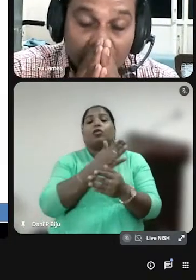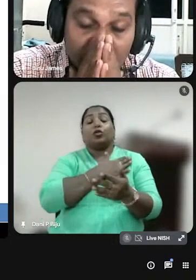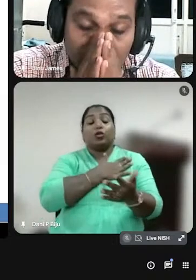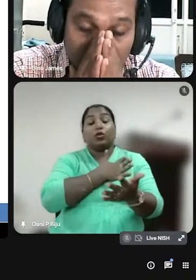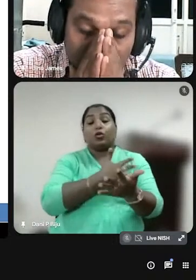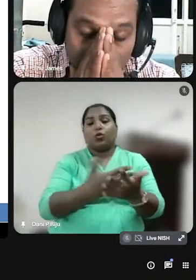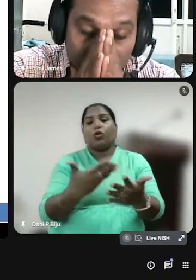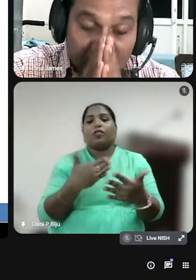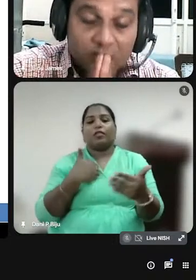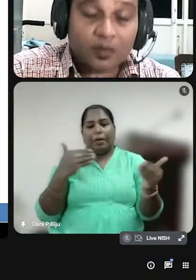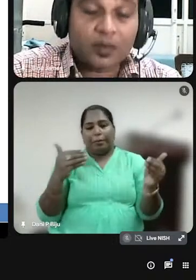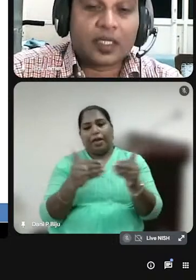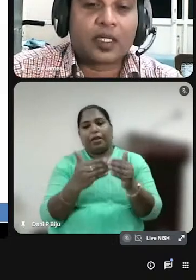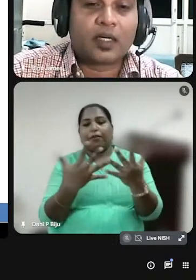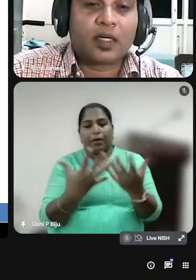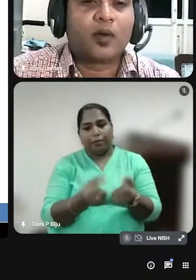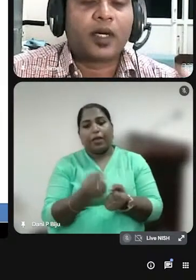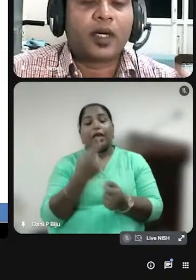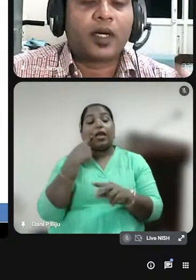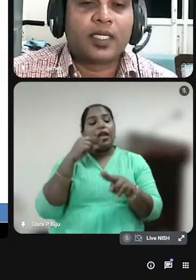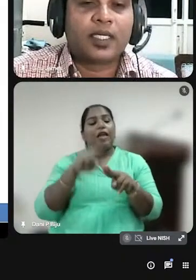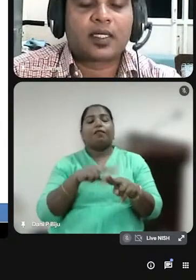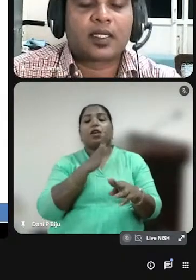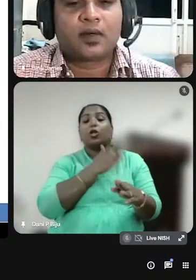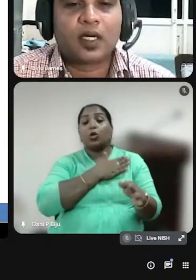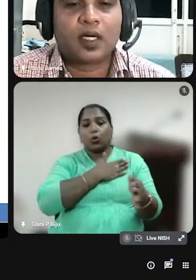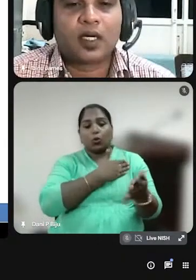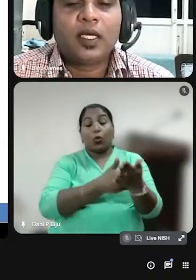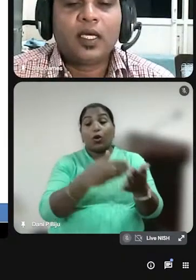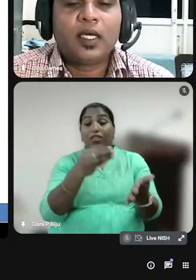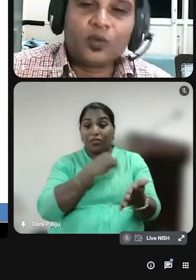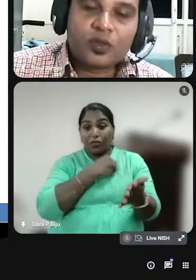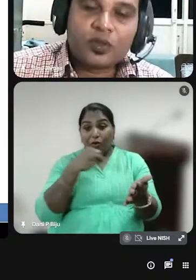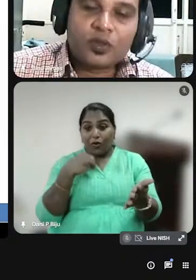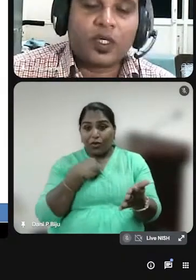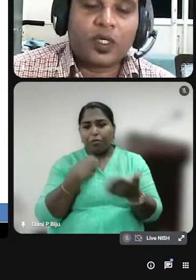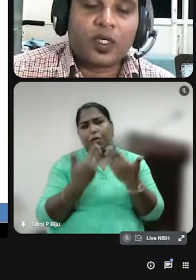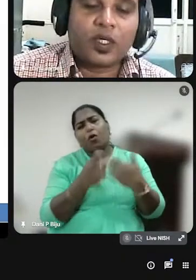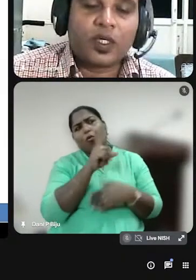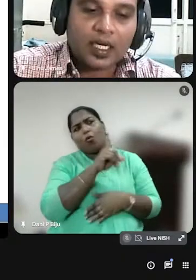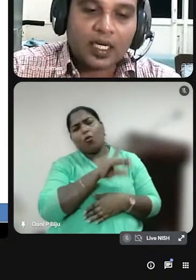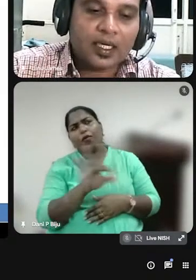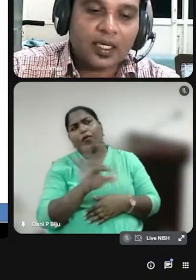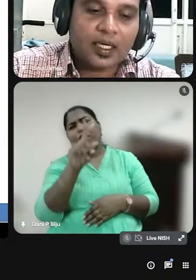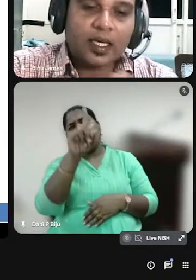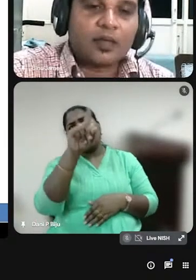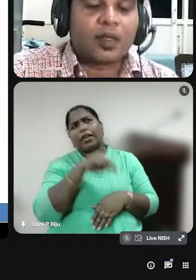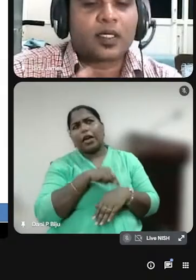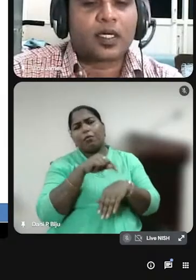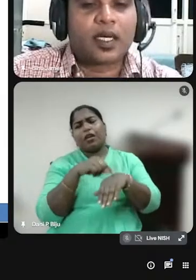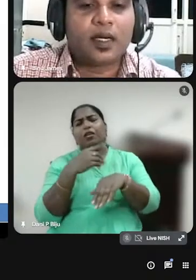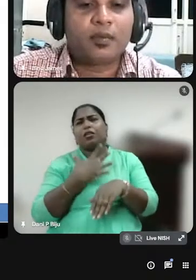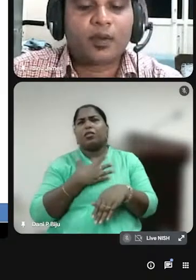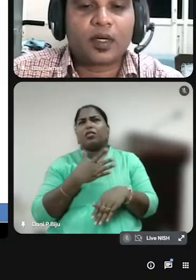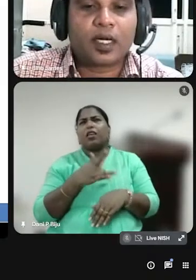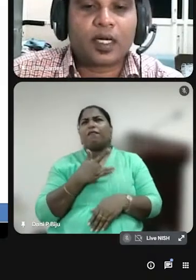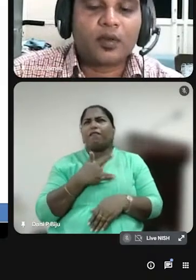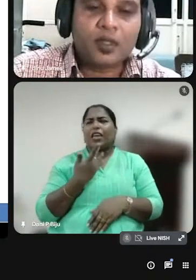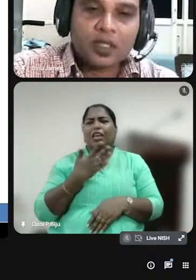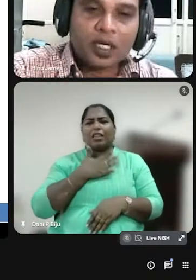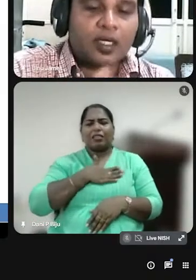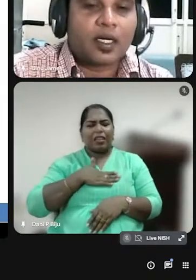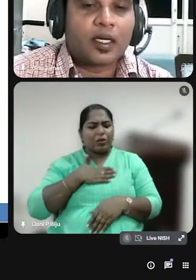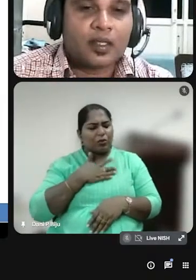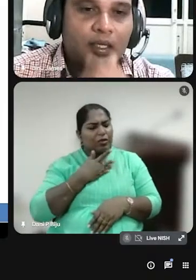ന്യൂറോളജിസ്റ്റ് നിങ്ങളോട് ചോദിക്കുകയാണ് ഒരു ദിവസം എത്ര തവണ അല്ലെങ്കിൽ ഒരാഴ്ചയിൽ എത്ര തവണ ഈ മൂഡ് സ്വിങ്സ് വരുന്നത്. ഇതിനാണ് ഞാൻ നേരത്തെ പറഞ്ഞ കാര്യങ്ങൾ ഇമ്പോർട്ടൻ്റ് ആയിട്ടുള്ളത്.